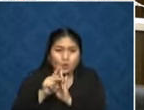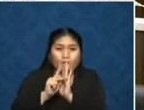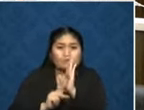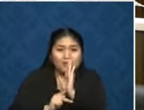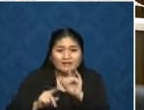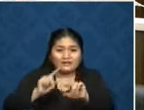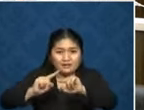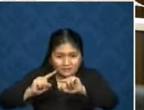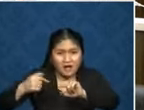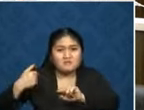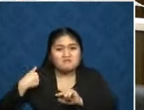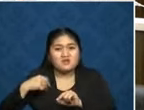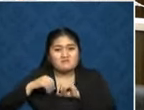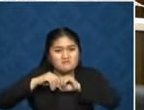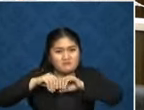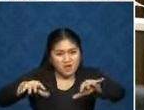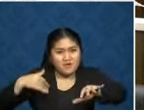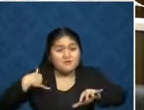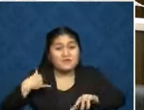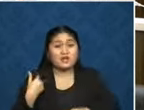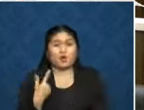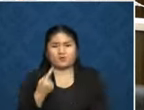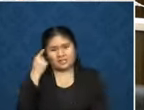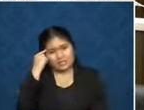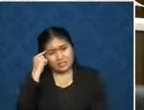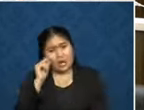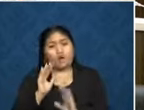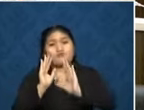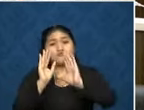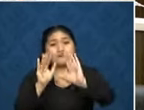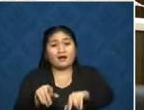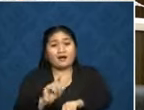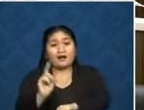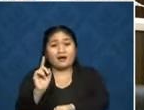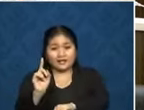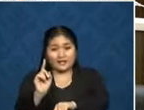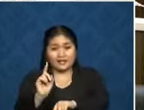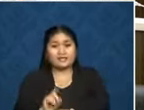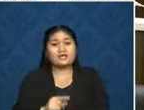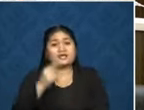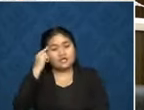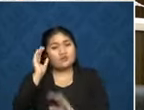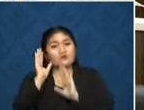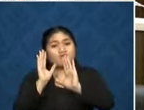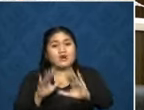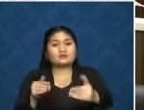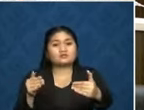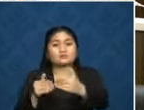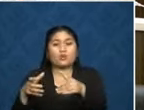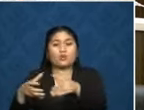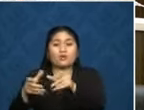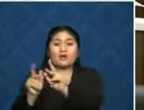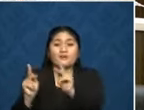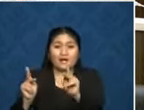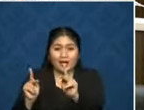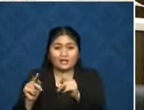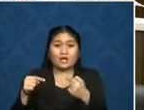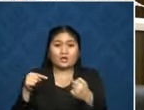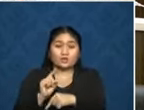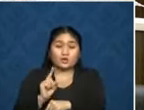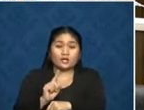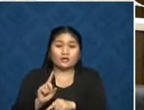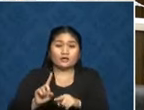เรื่องเหล่านี้มีประเด็นที่เขามองและฝากถึงนะครับผมคิดว่าเราคงฝากถึงคณะกรรมาธิการก็คือเรื่อง